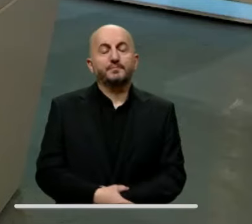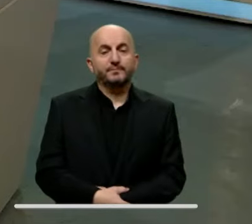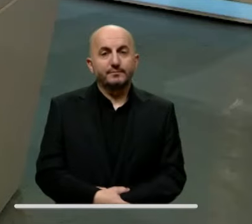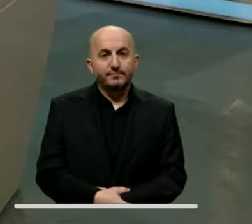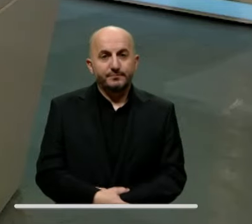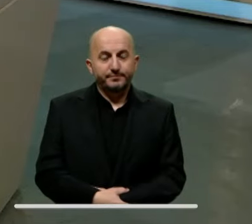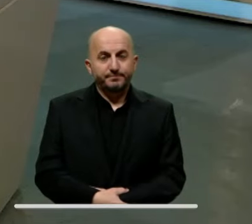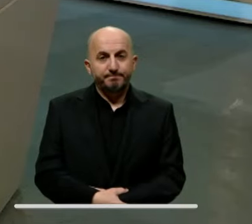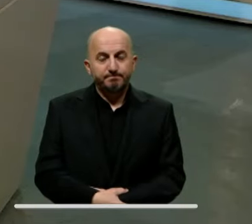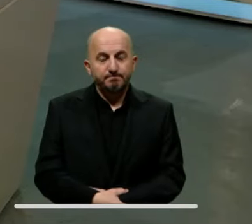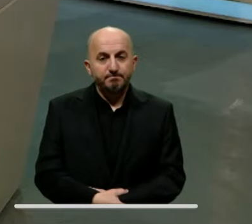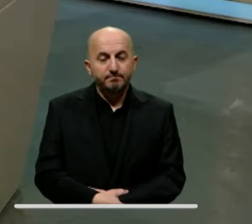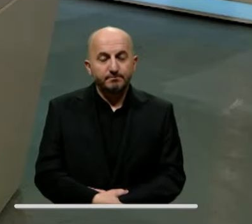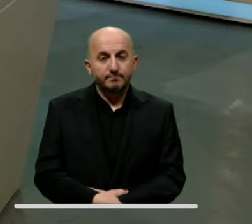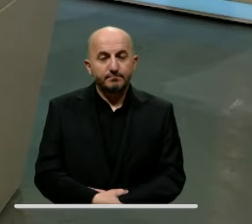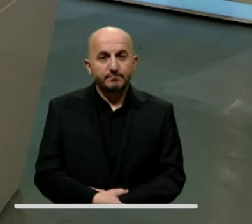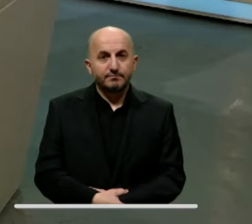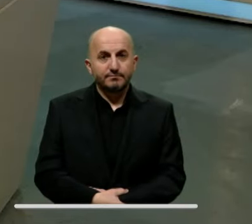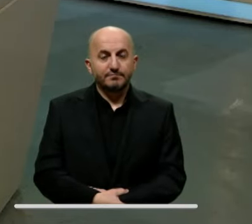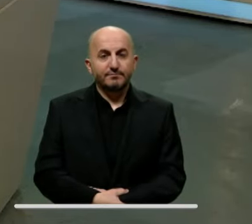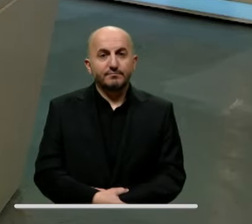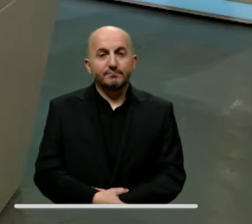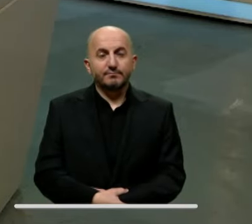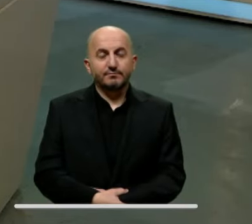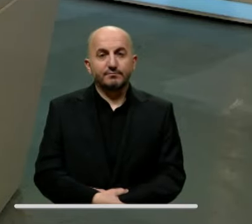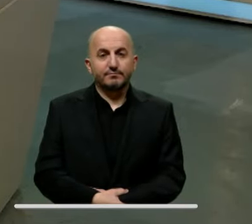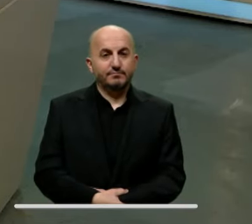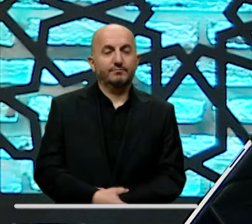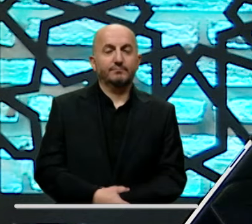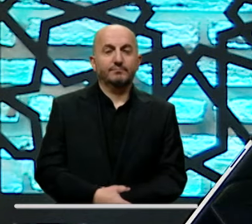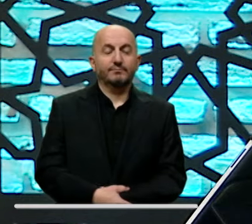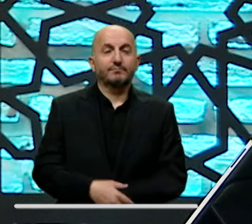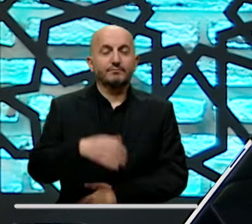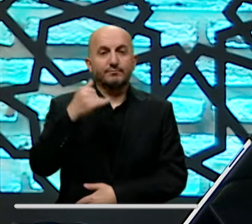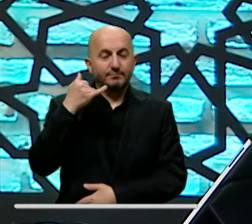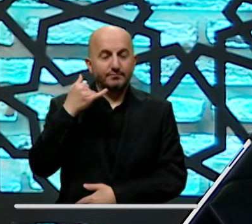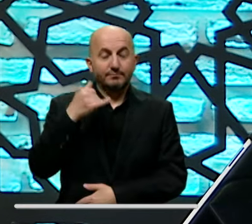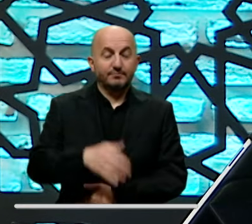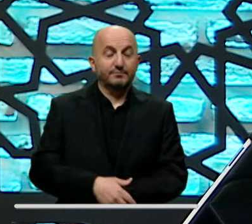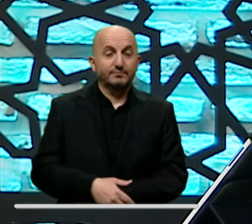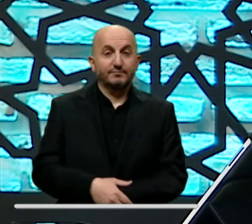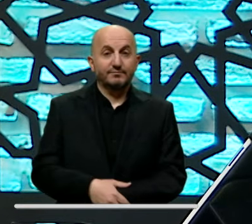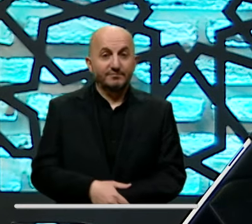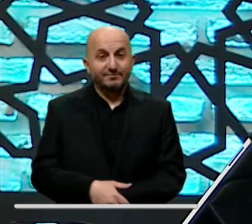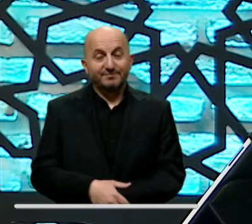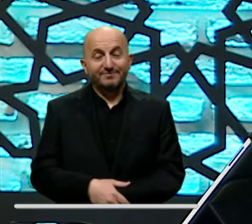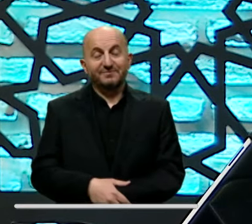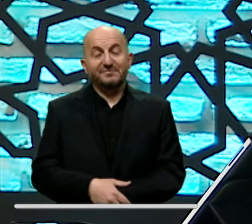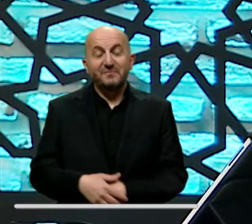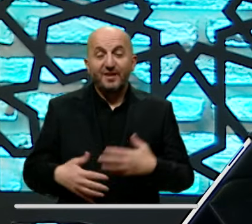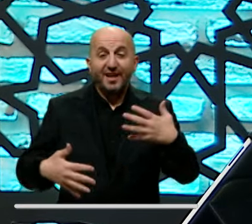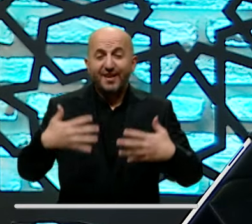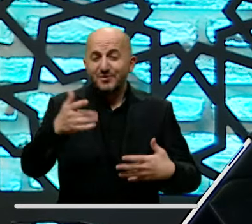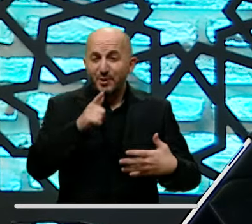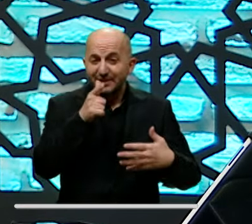ederiz Kırşehir'den bir telefonumuz var Remzi Bey telefon hattımızda Alo Televizyonun sesini